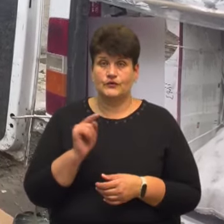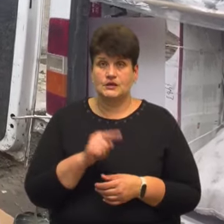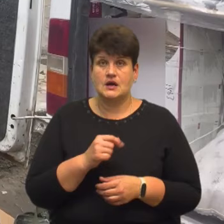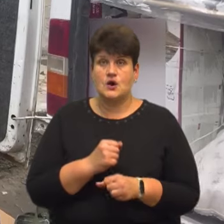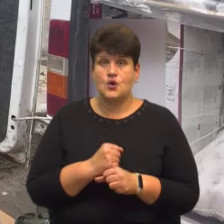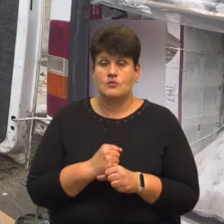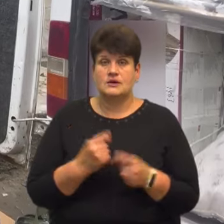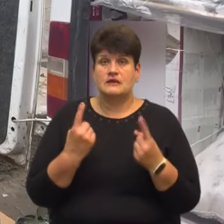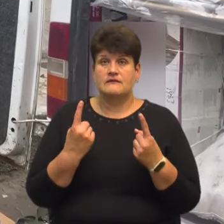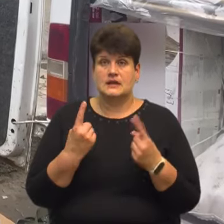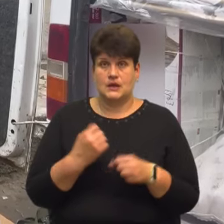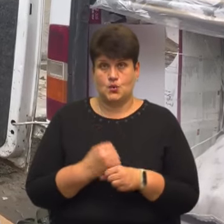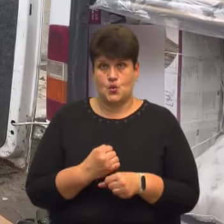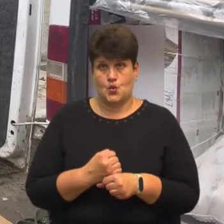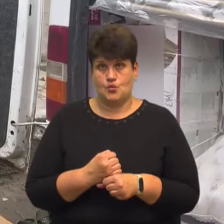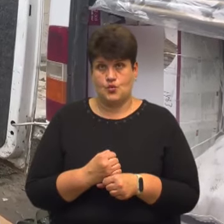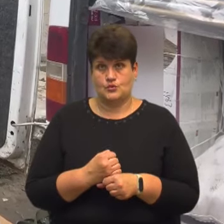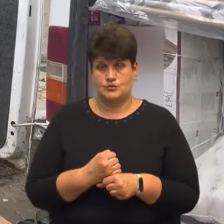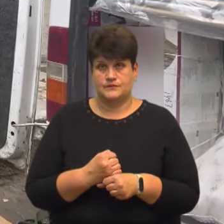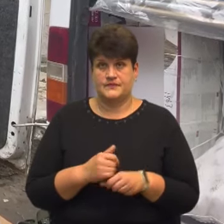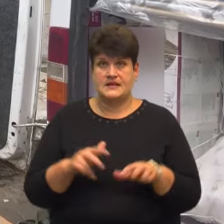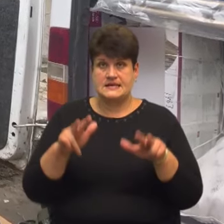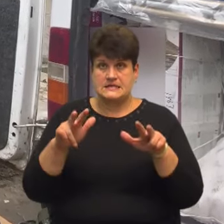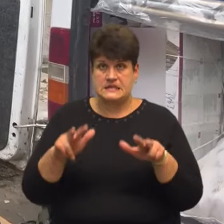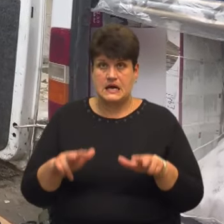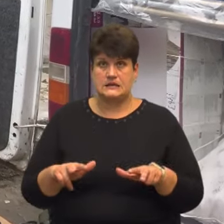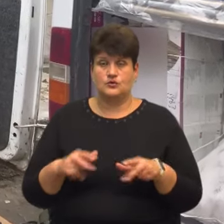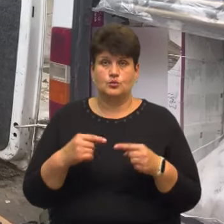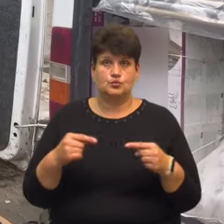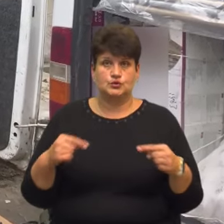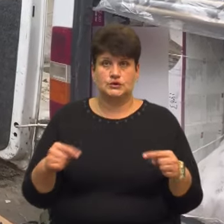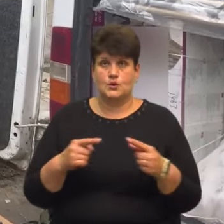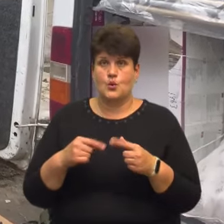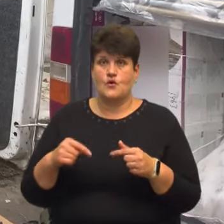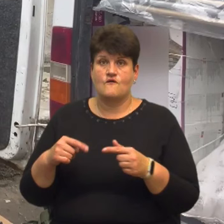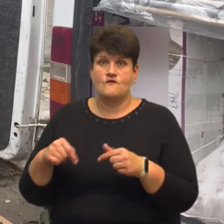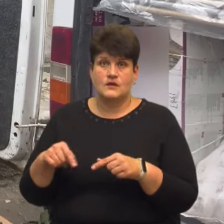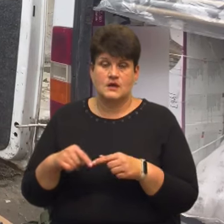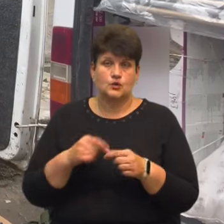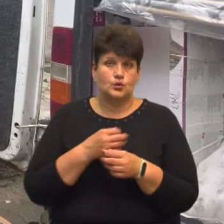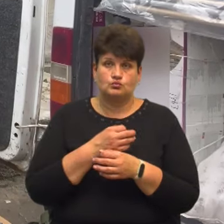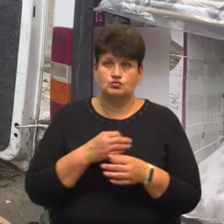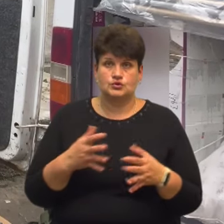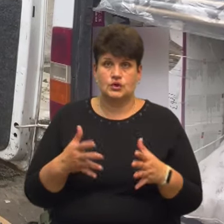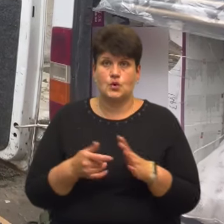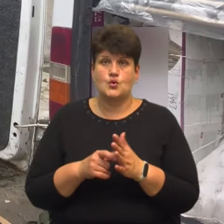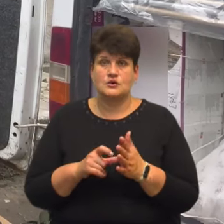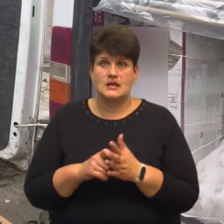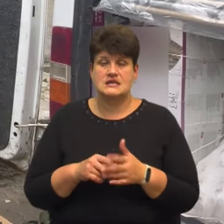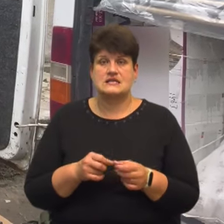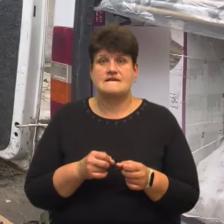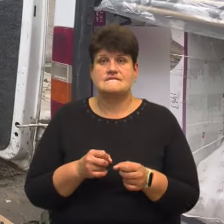дуже велику роботу садить дрони будь-якого виду і будь-якого класу з вибухівкою